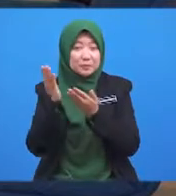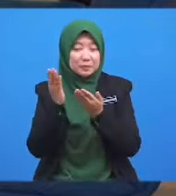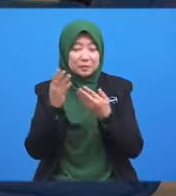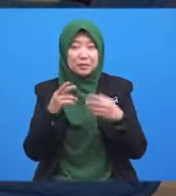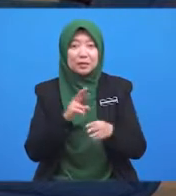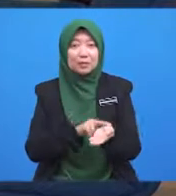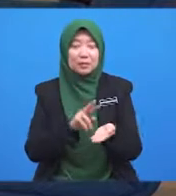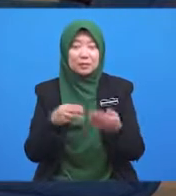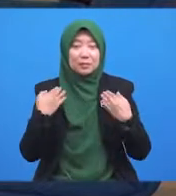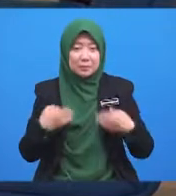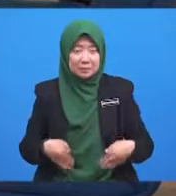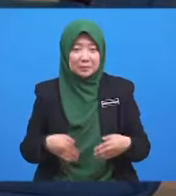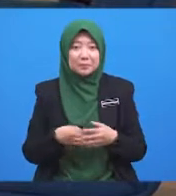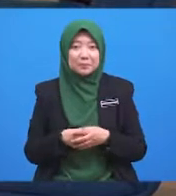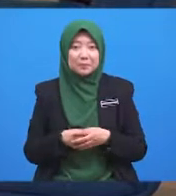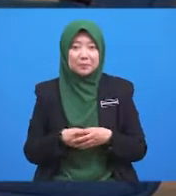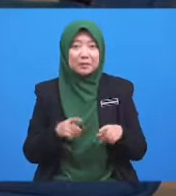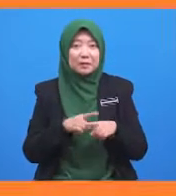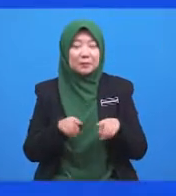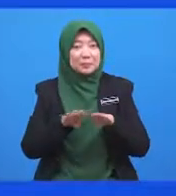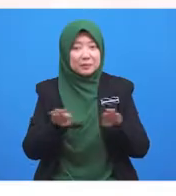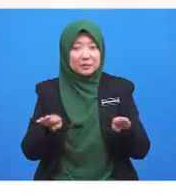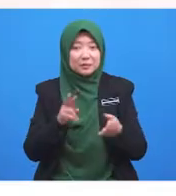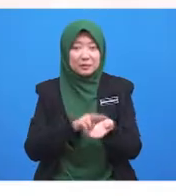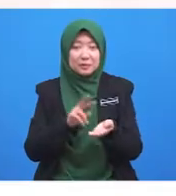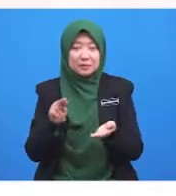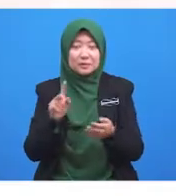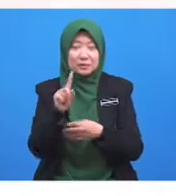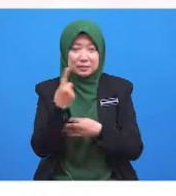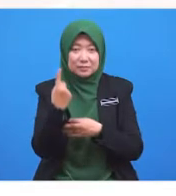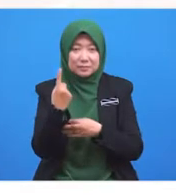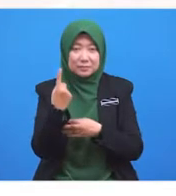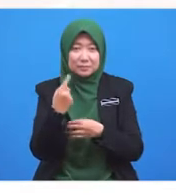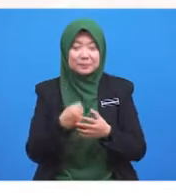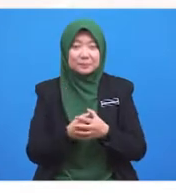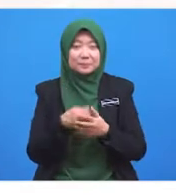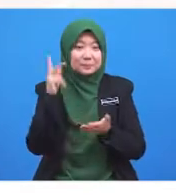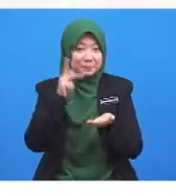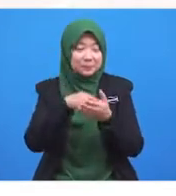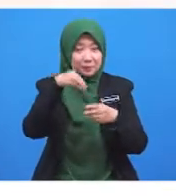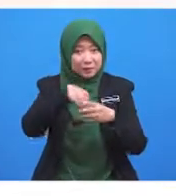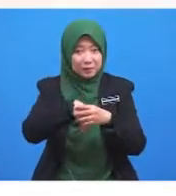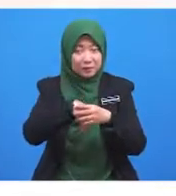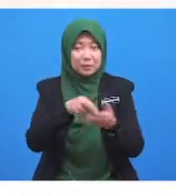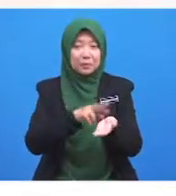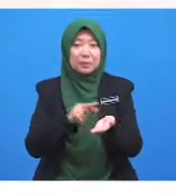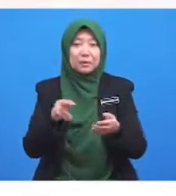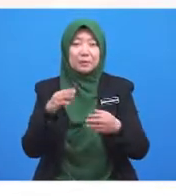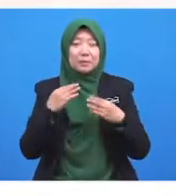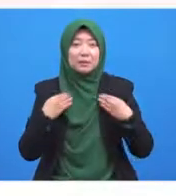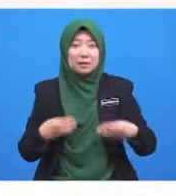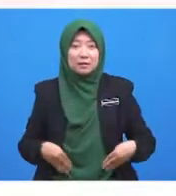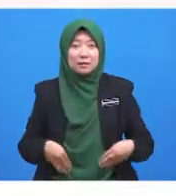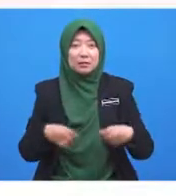badan elektroterapi, cuma berbeza rawatan sahaja. Mari kita kenali lebih mendalam tentang rawatan badan elektroterapi